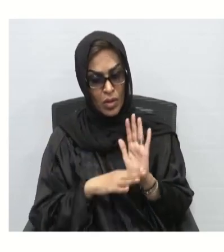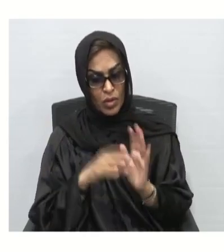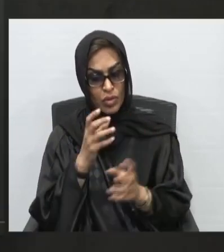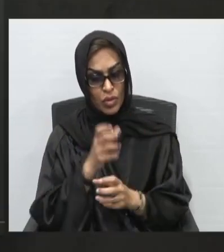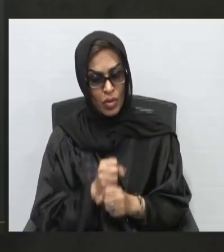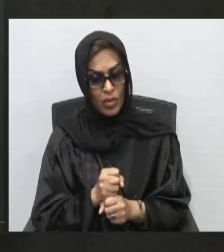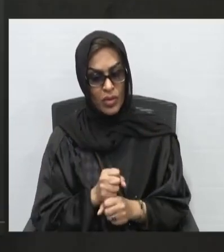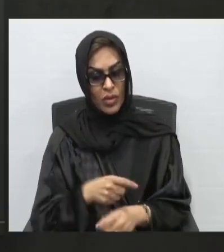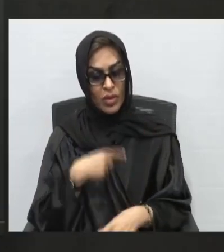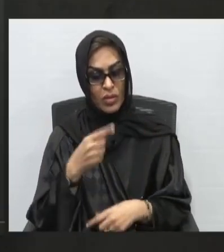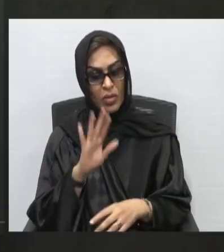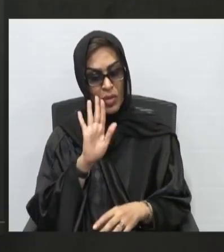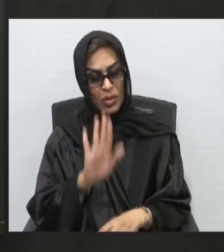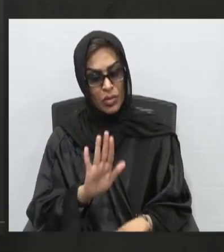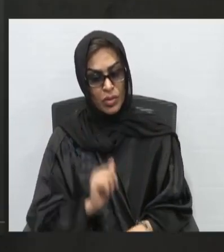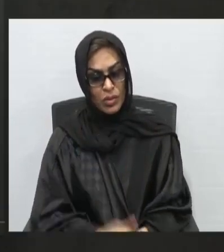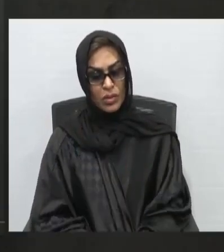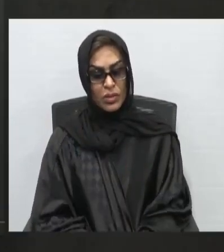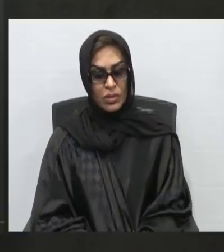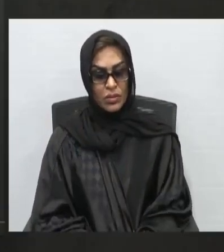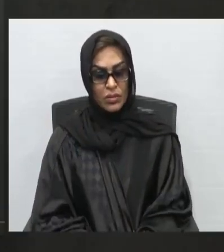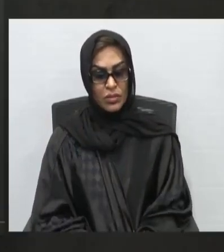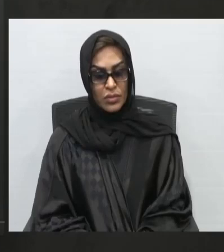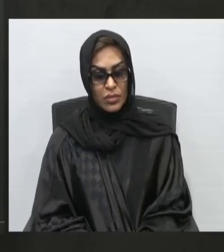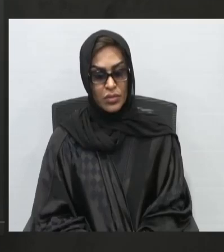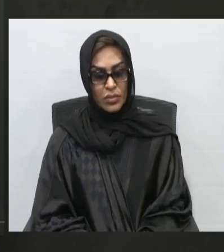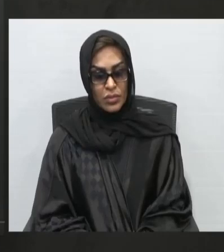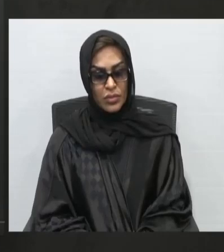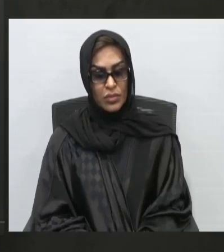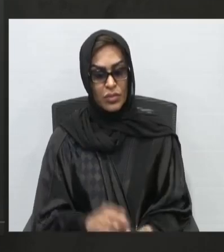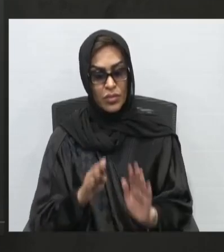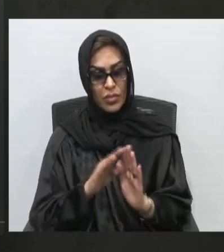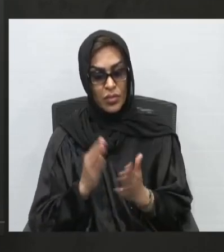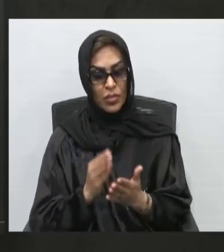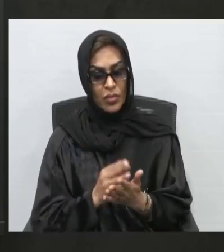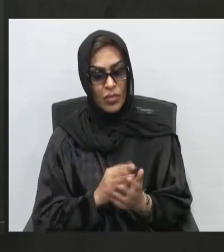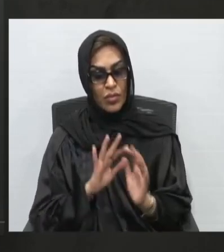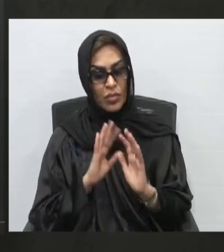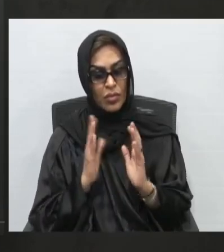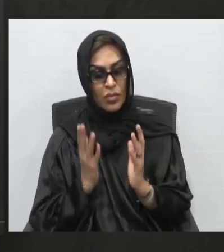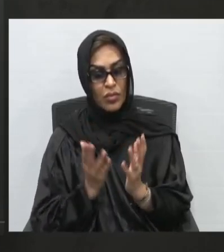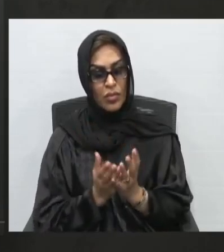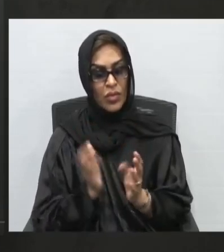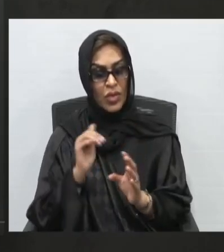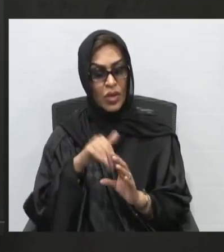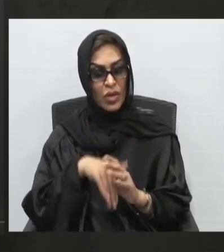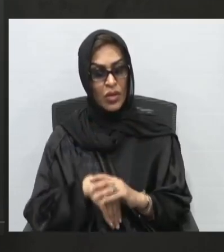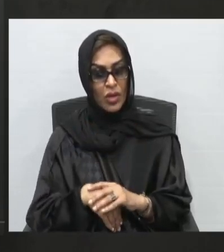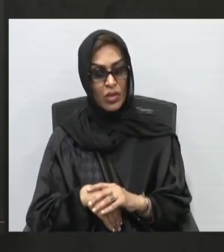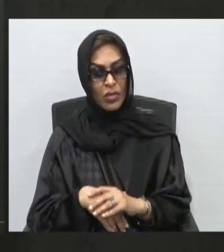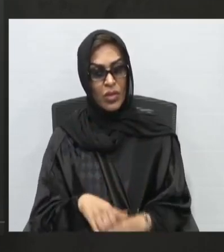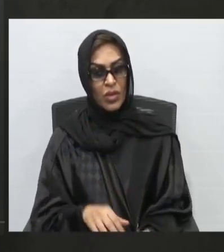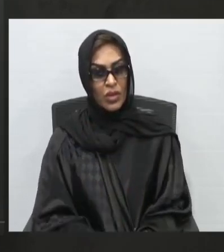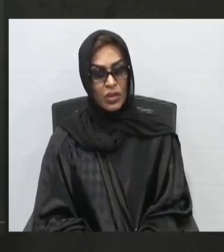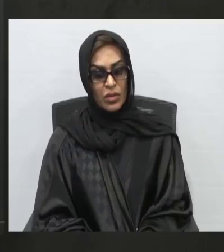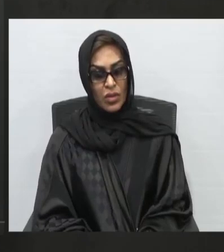لحله متروك لك ايضا اذكر بعض القصص التي مرت من اختراق او من عدم ثقه